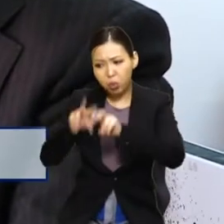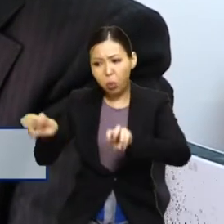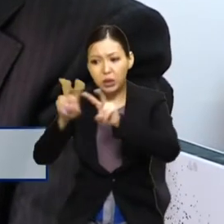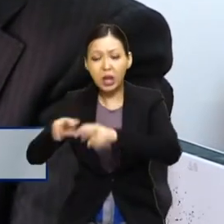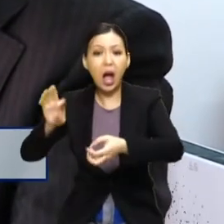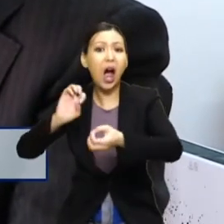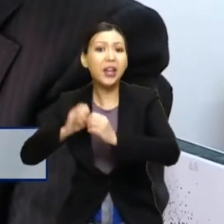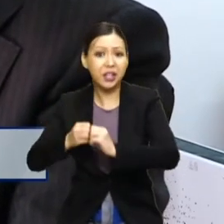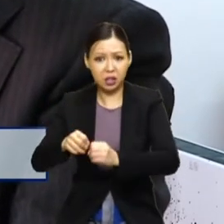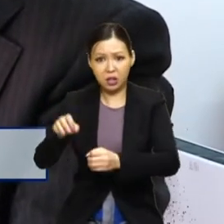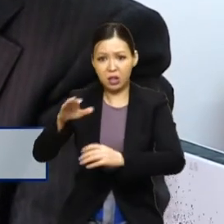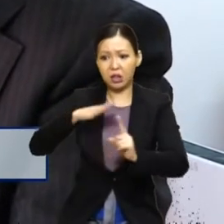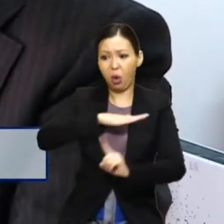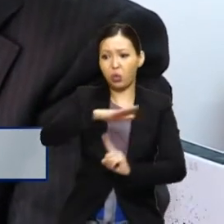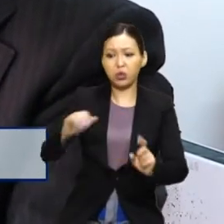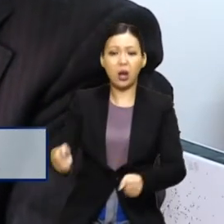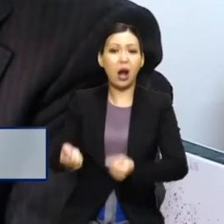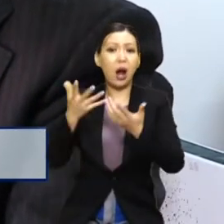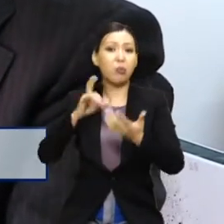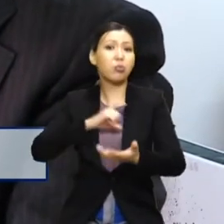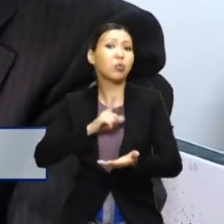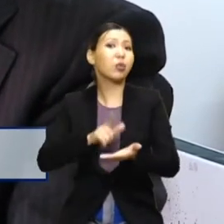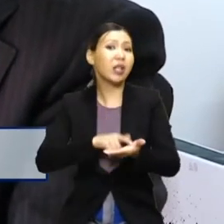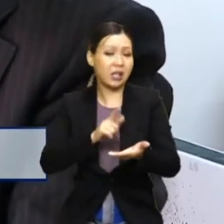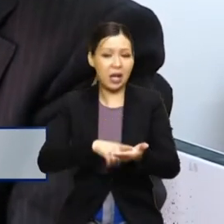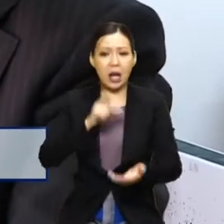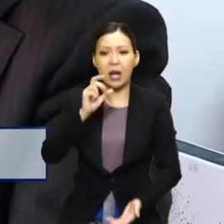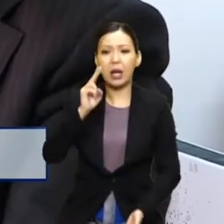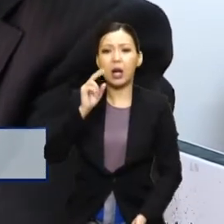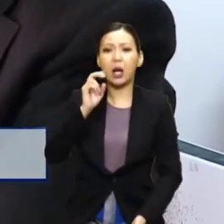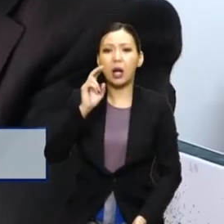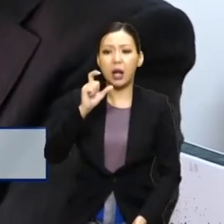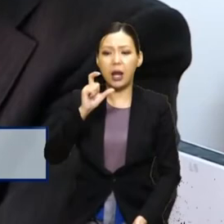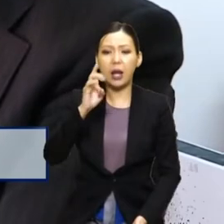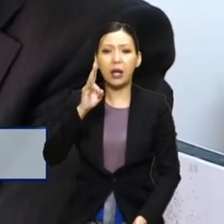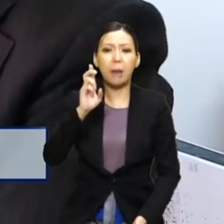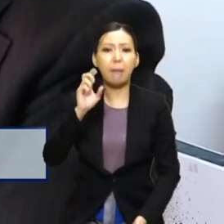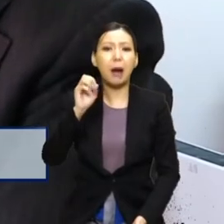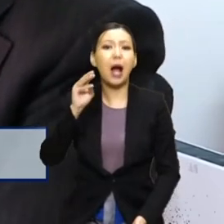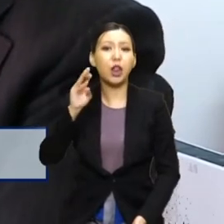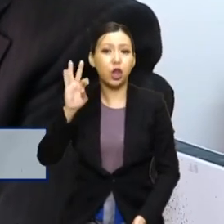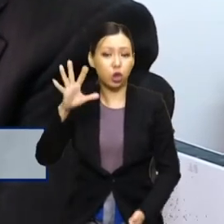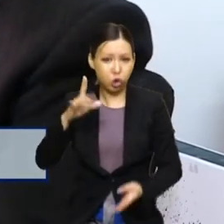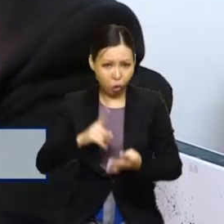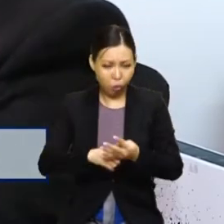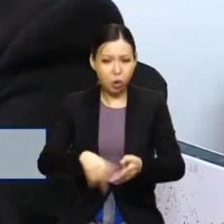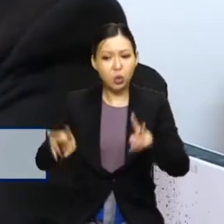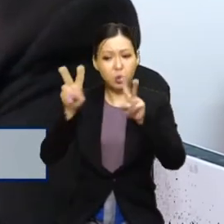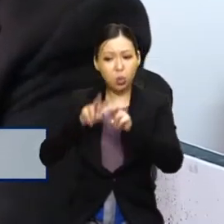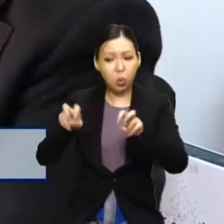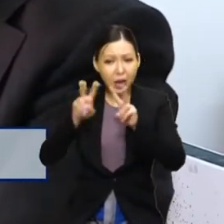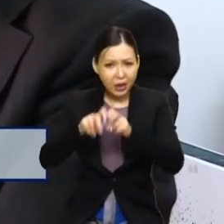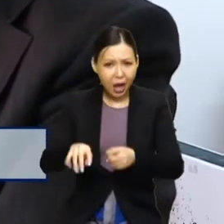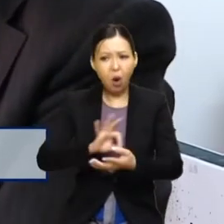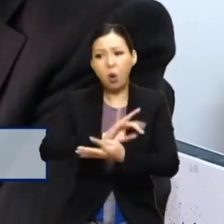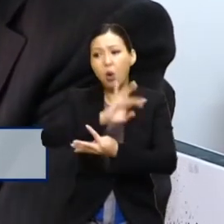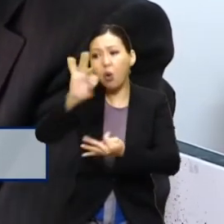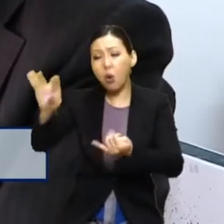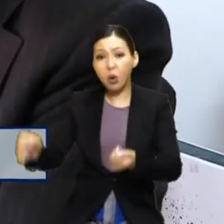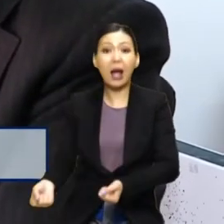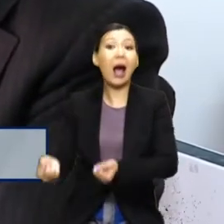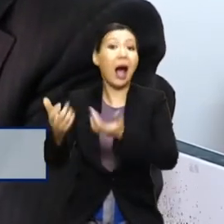хамтын офис, инкубатор төв, лог дамжуулах төв эднэрийг одоо бий болгоод энэ чиглэлд нь бол нэг